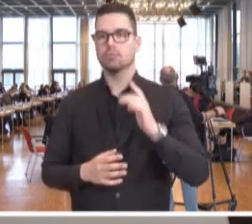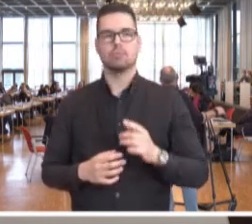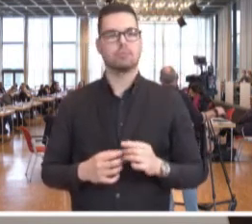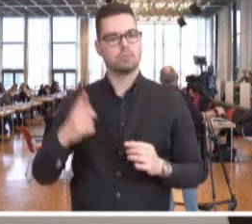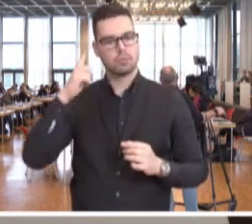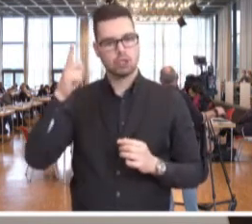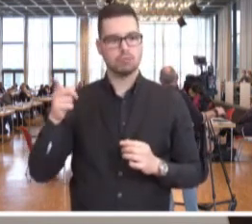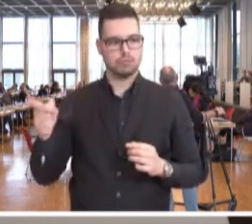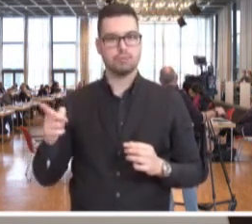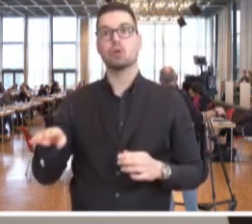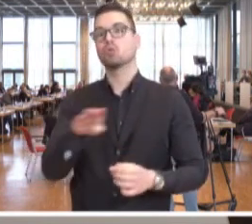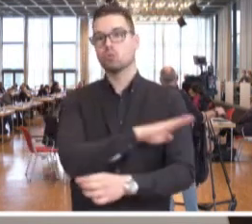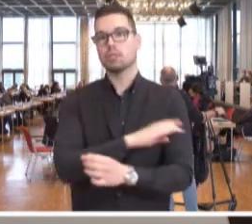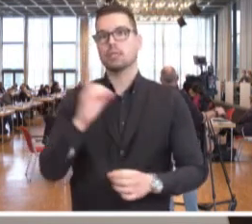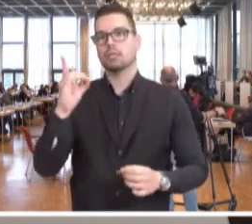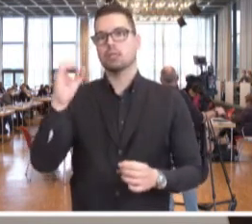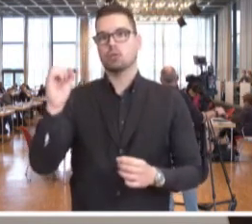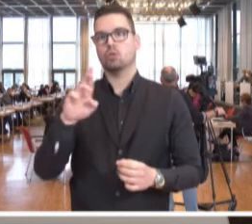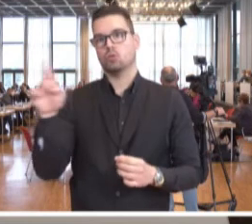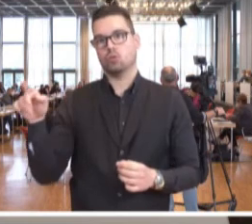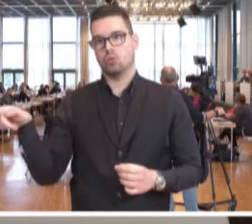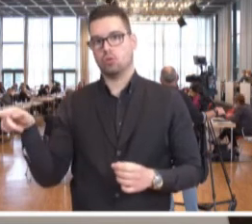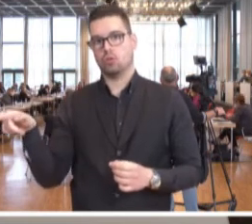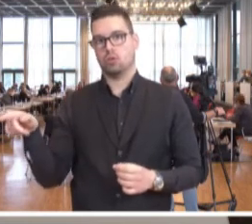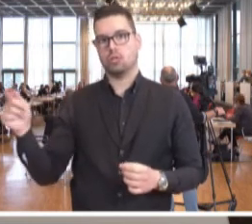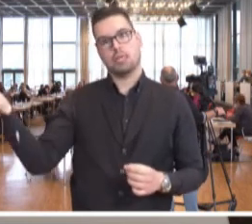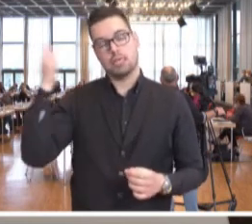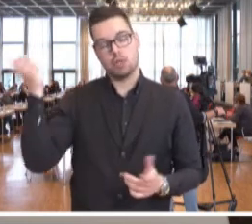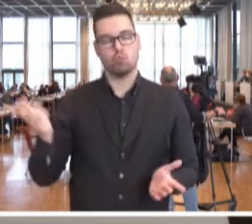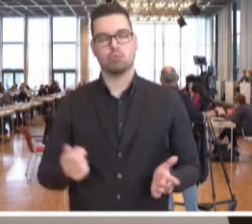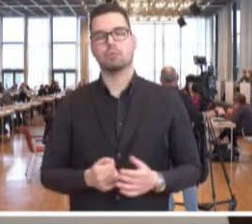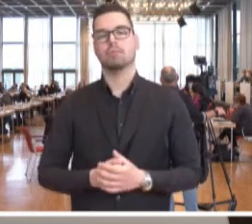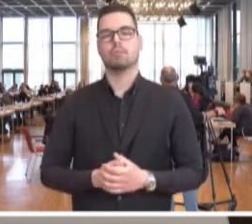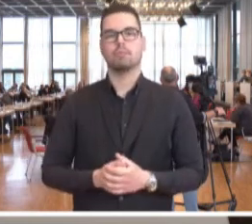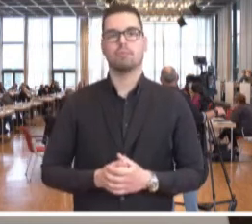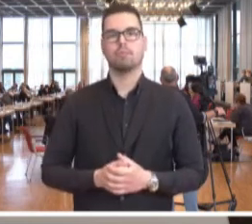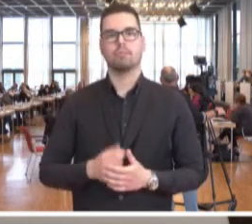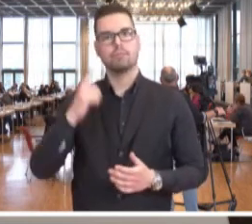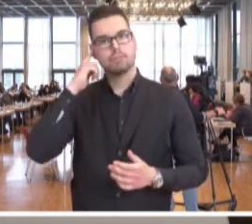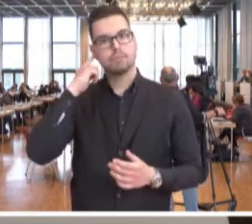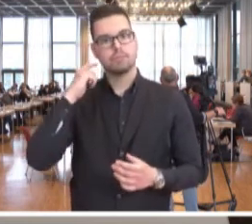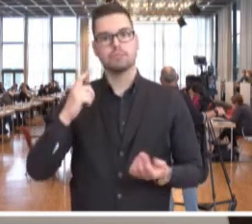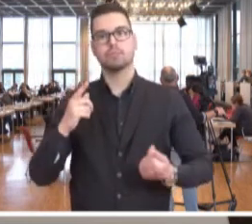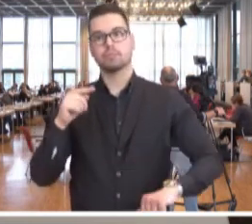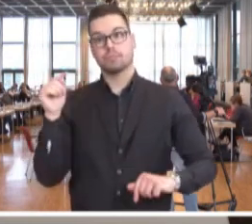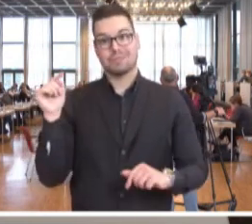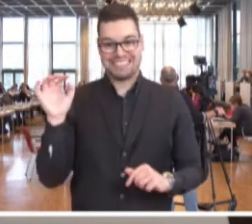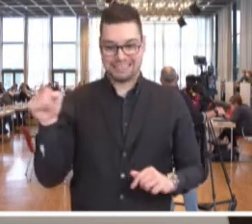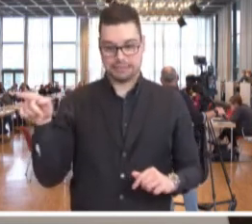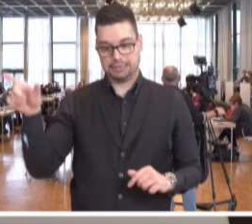richtig, und der Kollege Dörr, ich spreche das bewusst an, hat es hier ja in Erinnerung gerufen. Er ist derjenige, der immer wieder